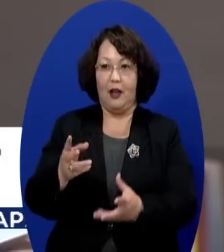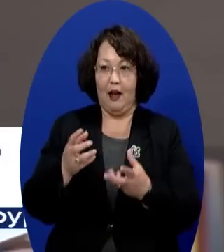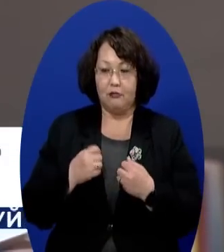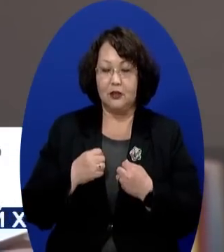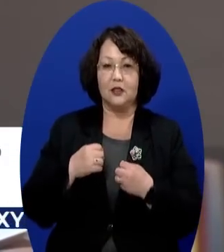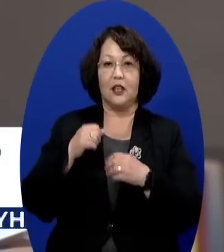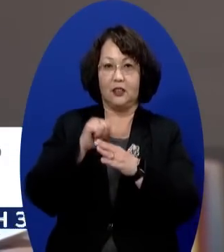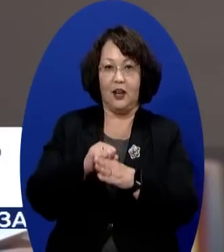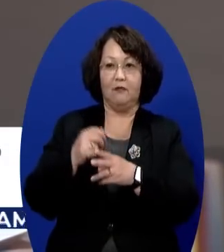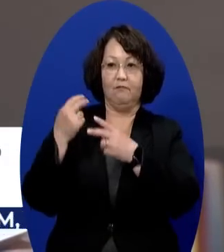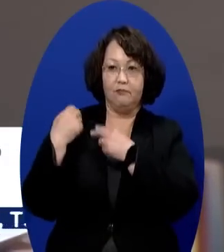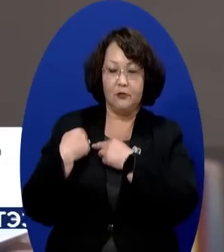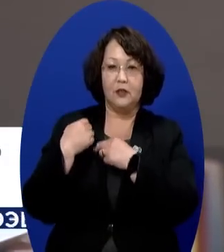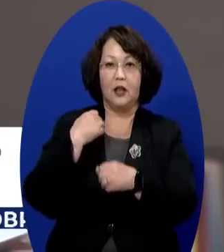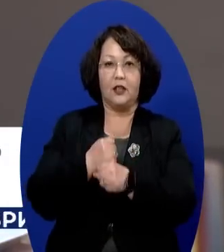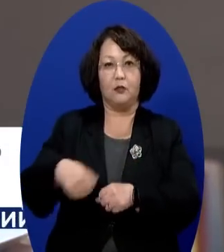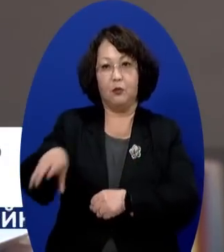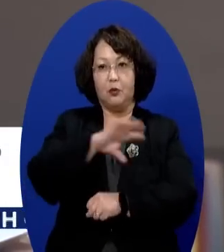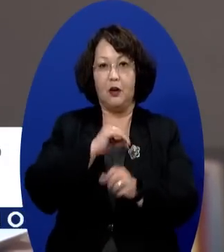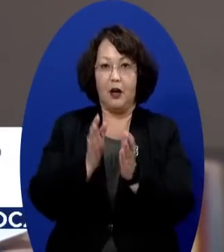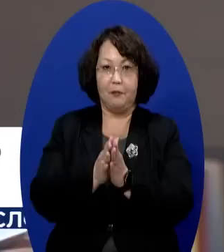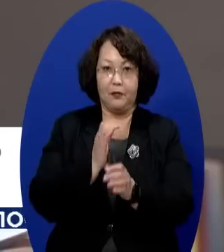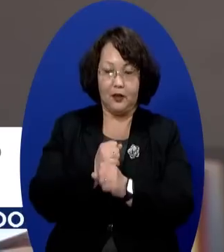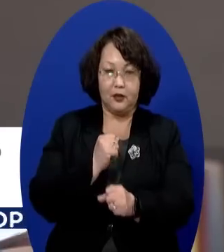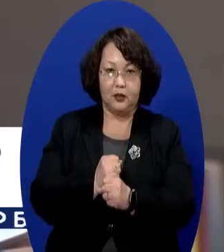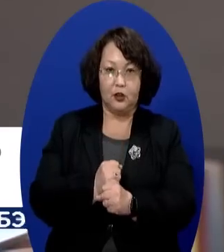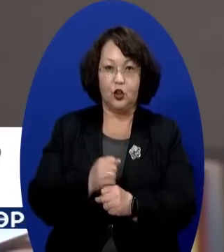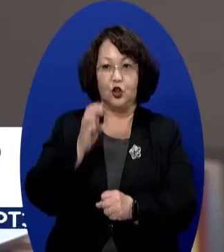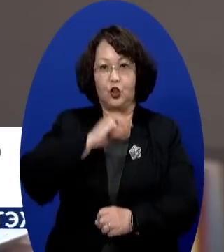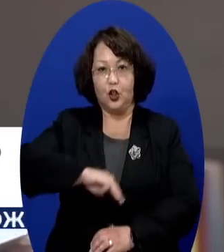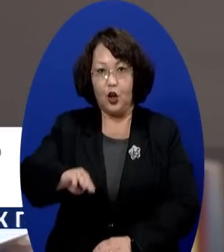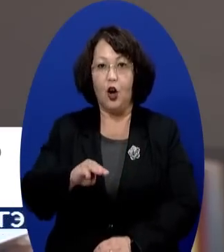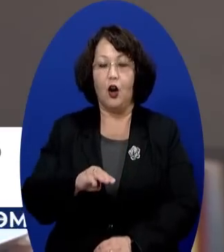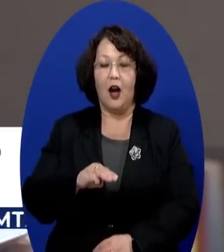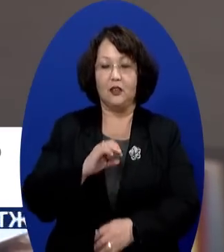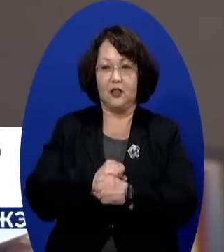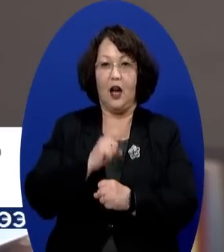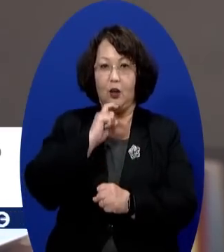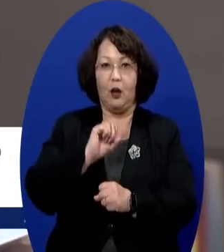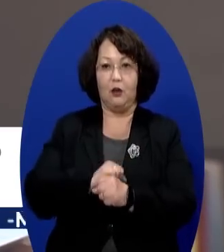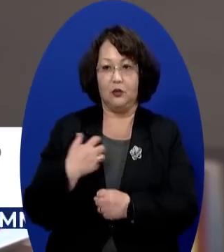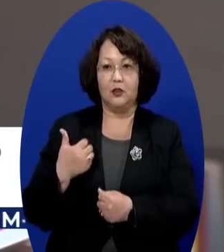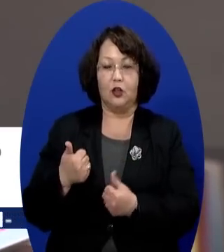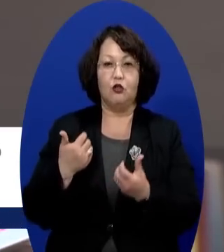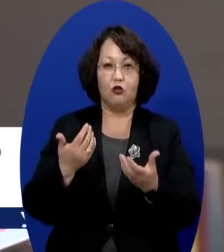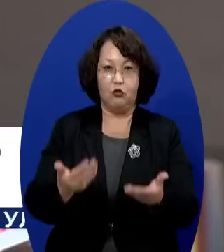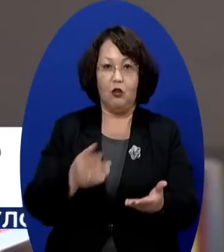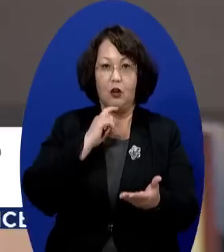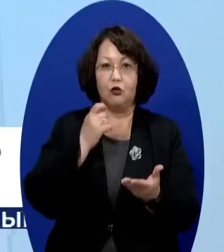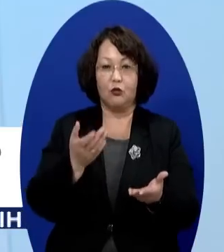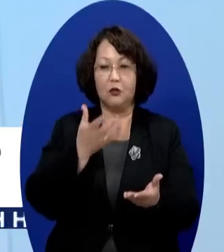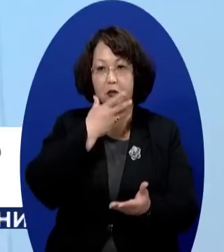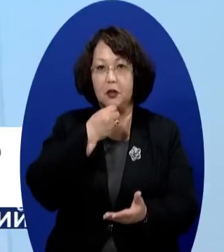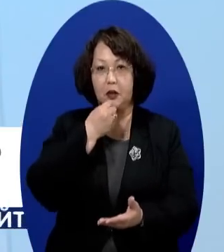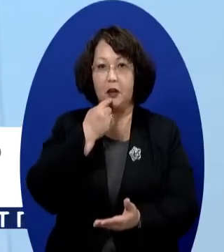үндийг мөн ажилтны албаа хаагчид нийт албаа хаагчдынхаа төлөө болоод ажиллаараа хариулнаа гэдгийг бас энэ чинь хэлэхэд сайхан байна.